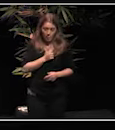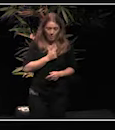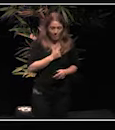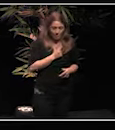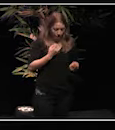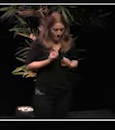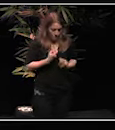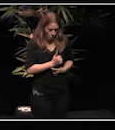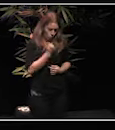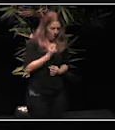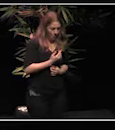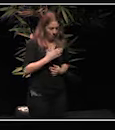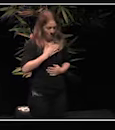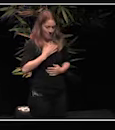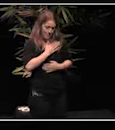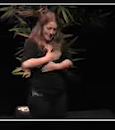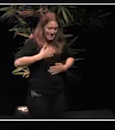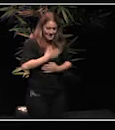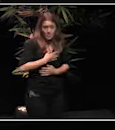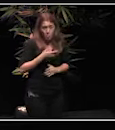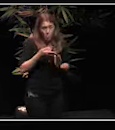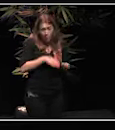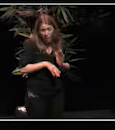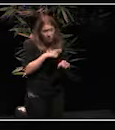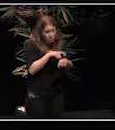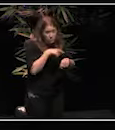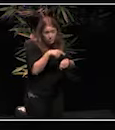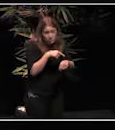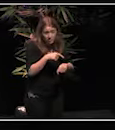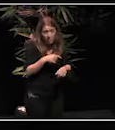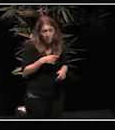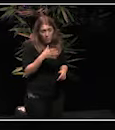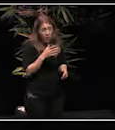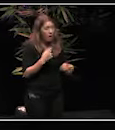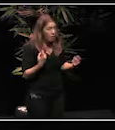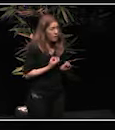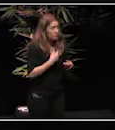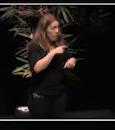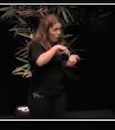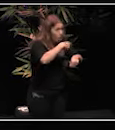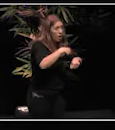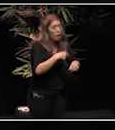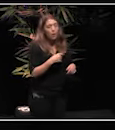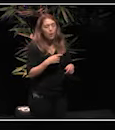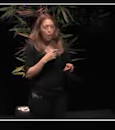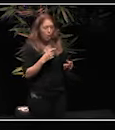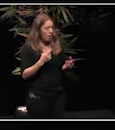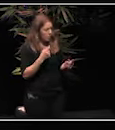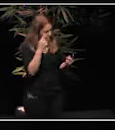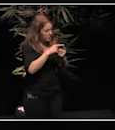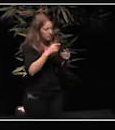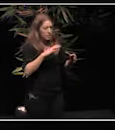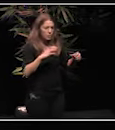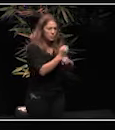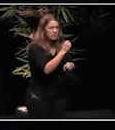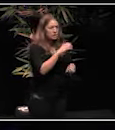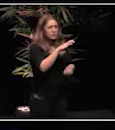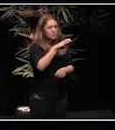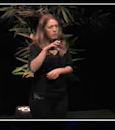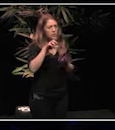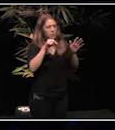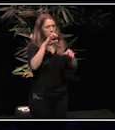et elle ne se donne pas la chance de pouvoir s'entraîner pour pouvoir courir 170 km parce que ce n'est pas encore complètement dans